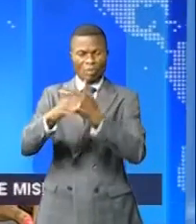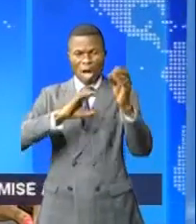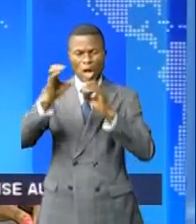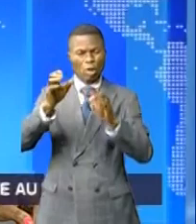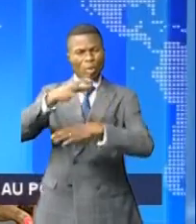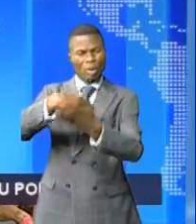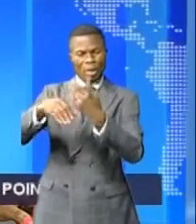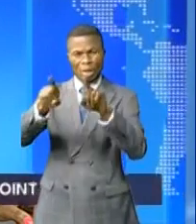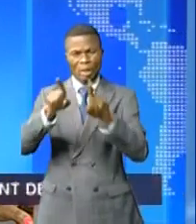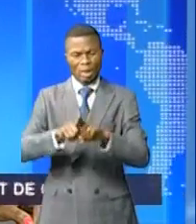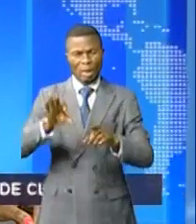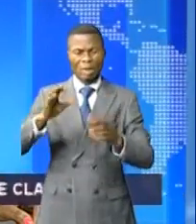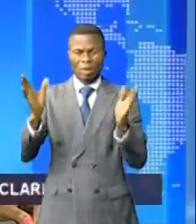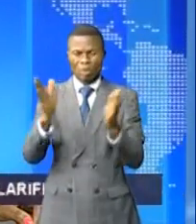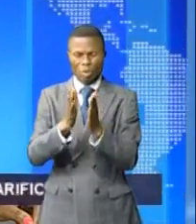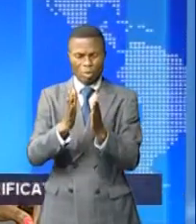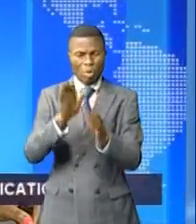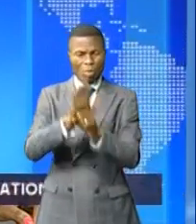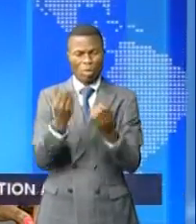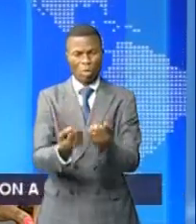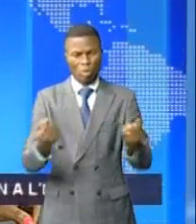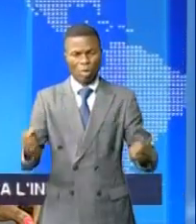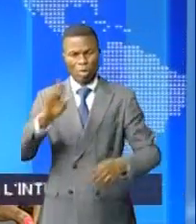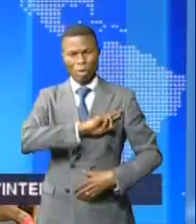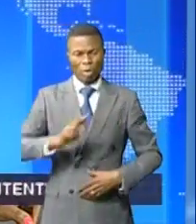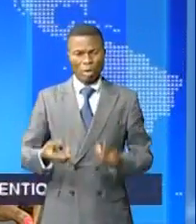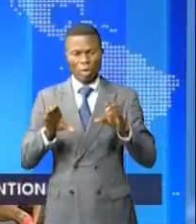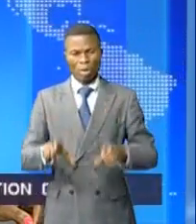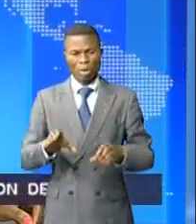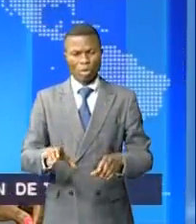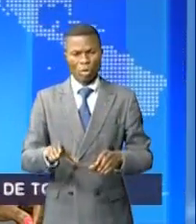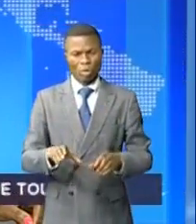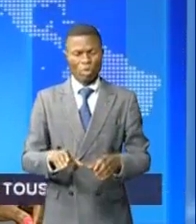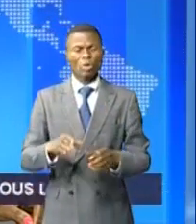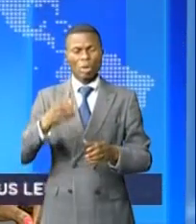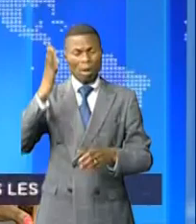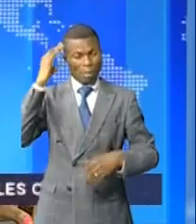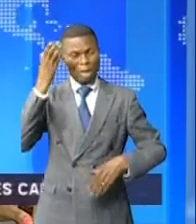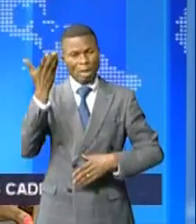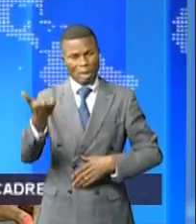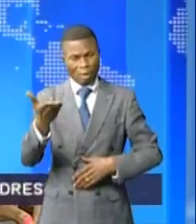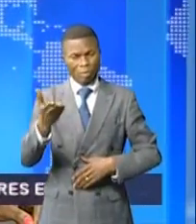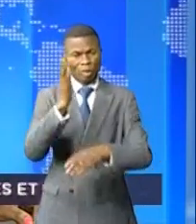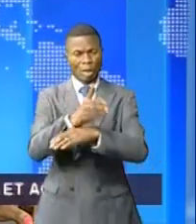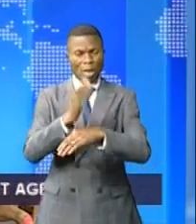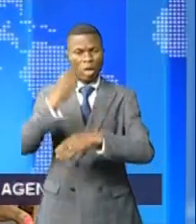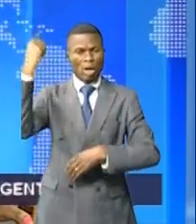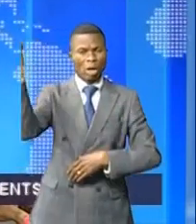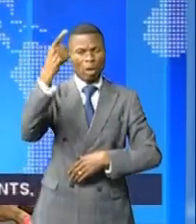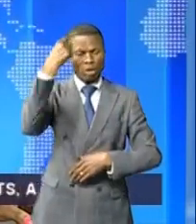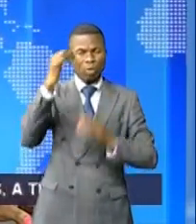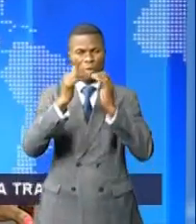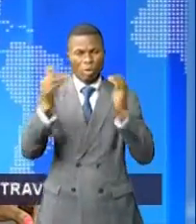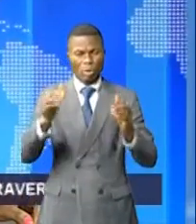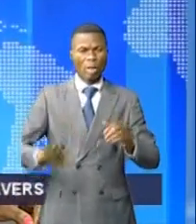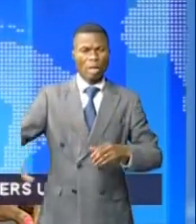socio-communicationnelles et des intérêts restreints. Beaucoup d'enfants en République démocratique du Congo en souffrent et le Conseil universel pour la paix